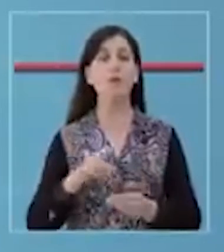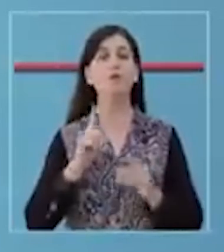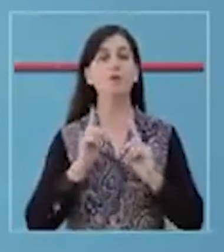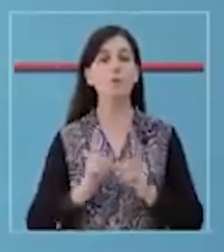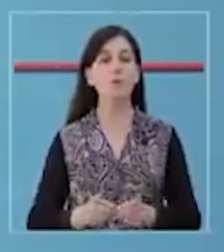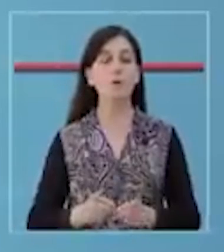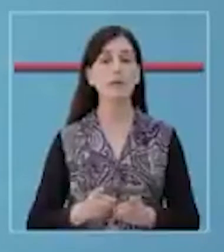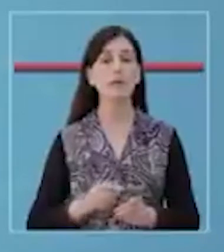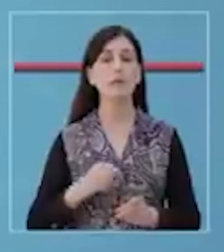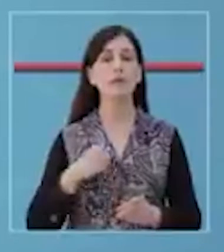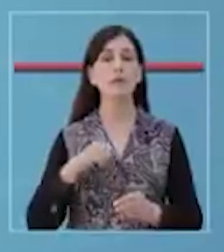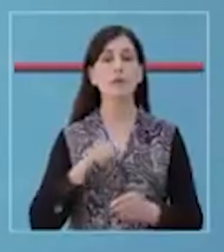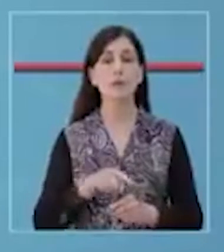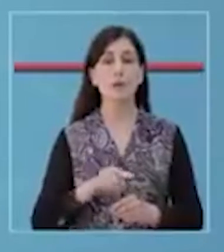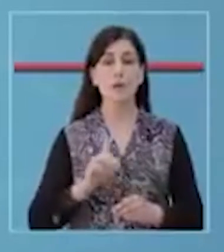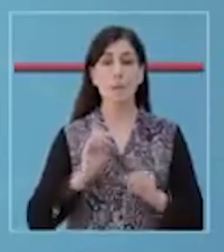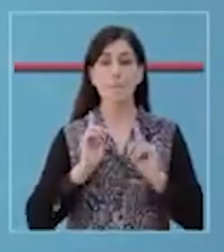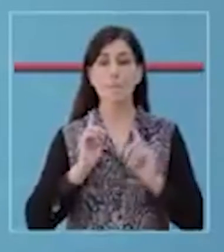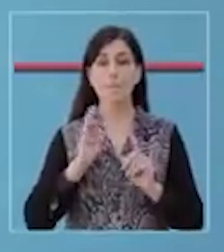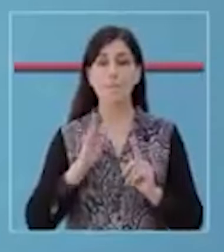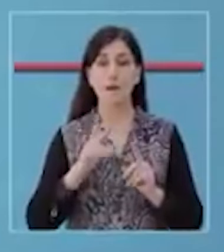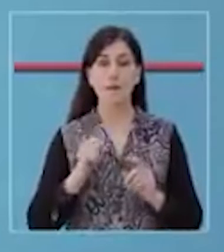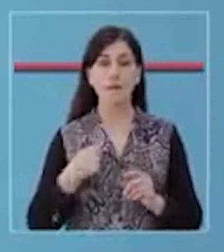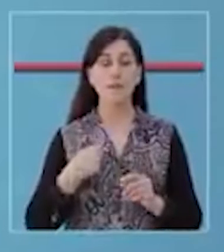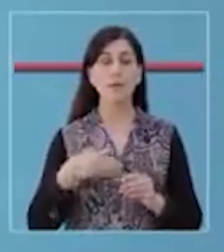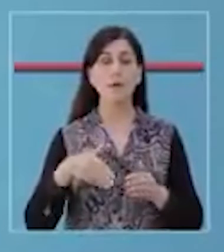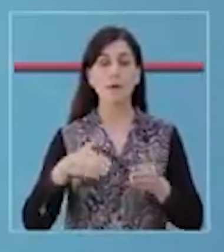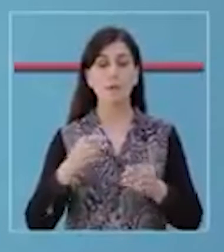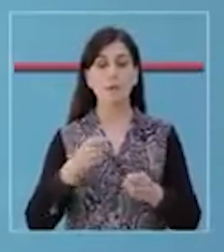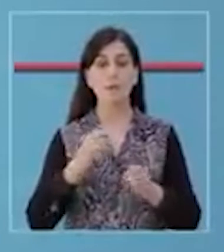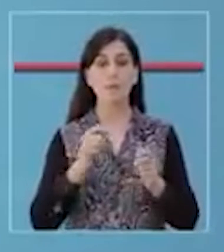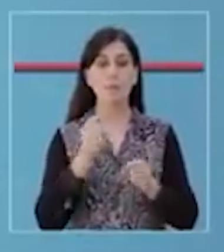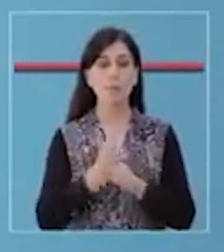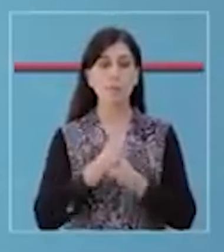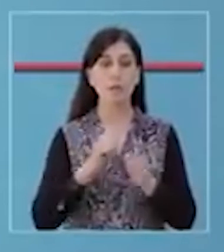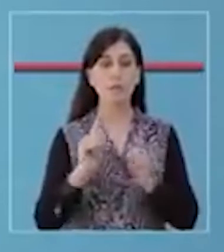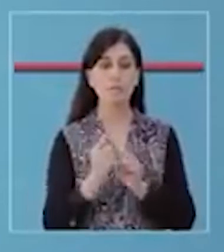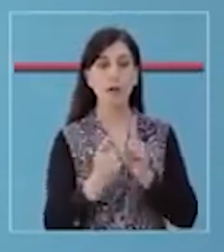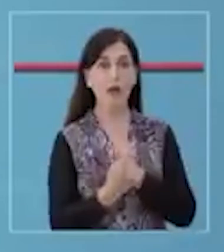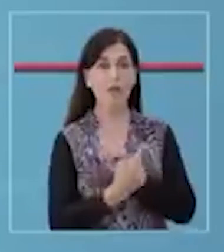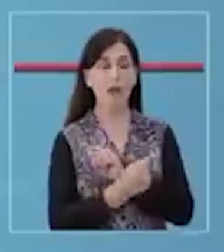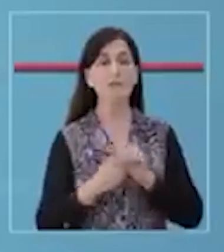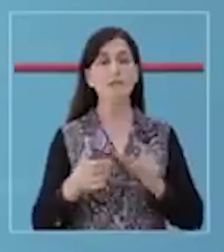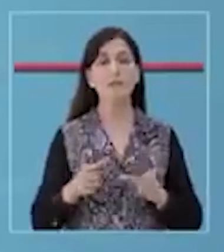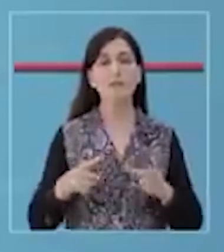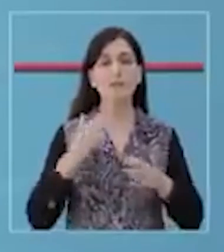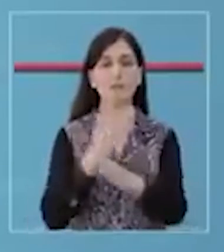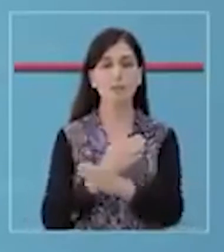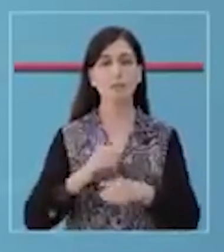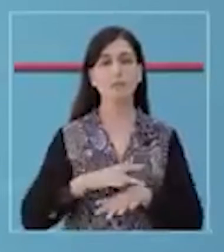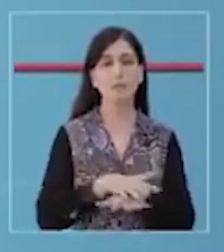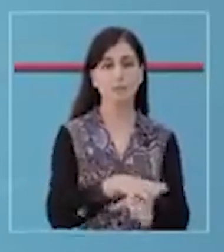ku është e mundur puna nga shtëpia, të nxisin në këtë mënyrë alternative për të frenuar përhapjen e